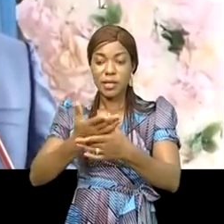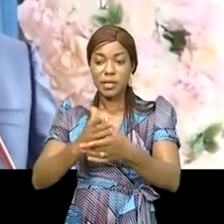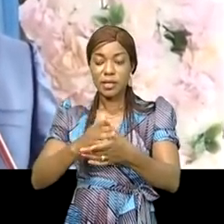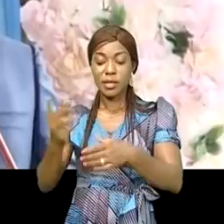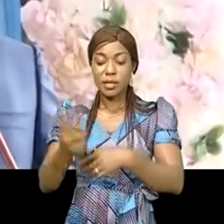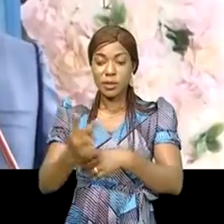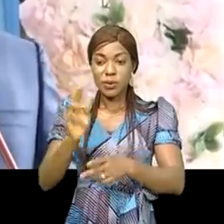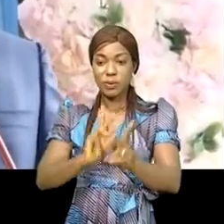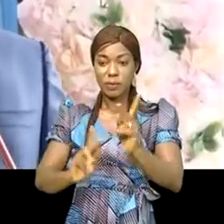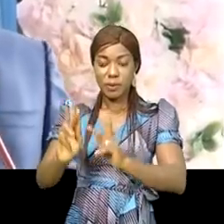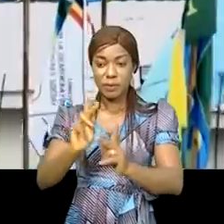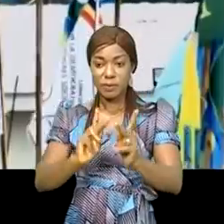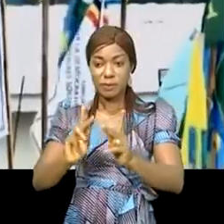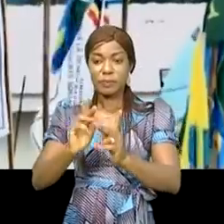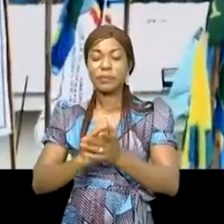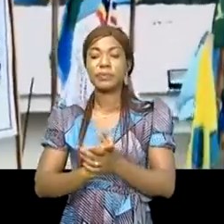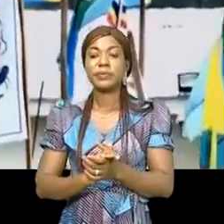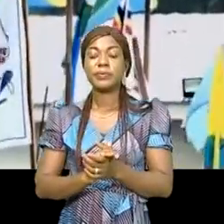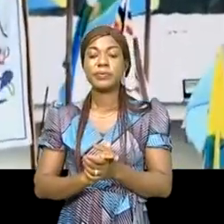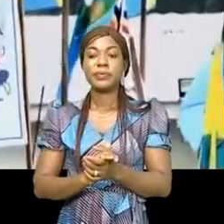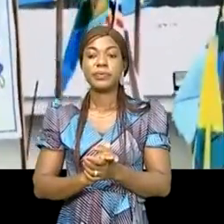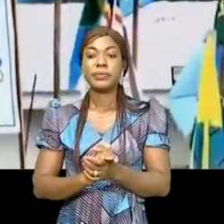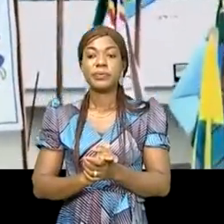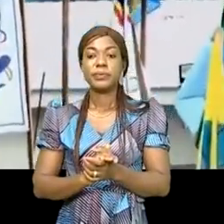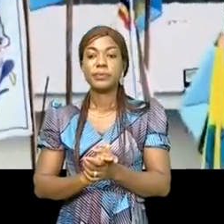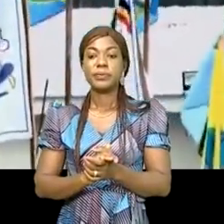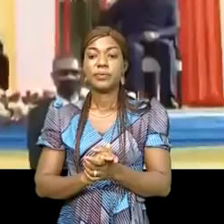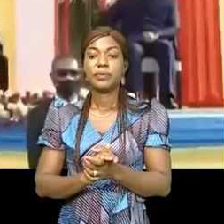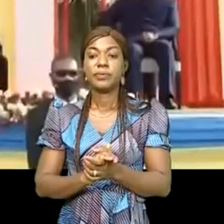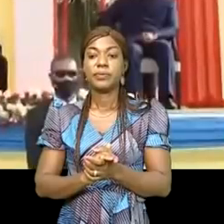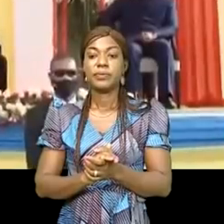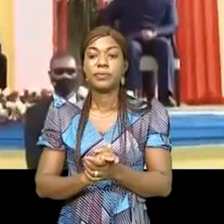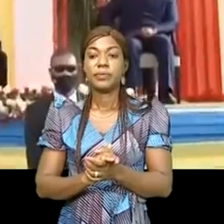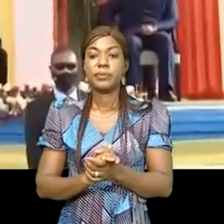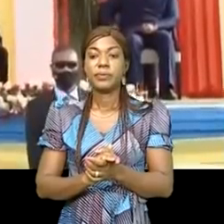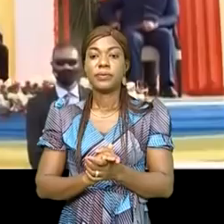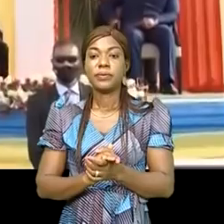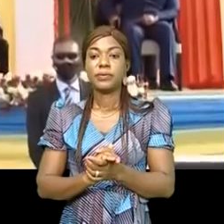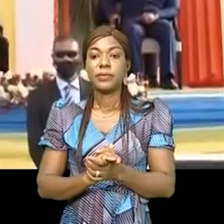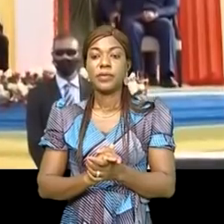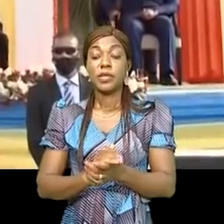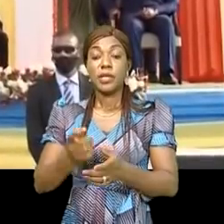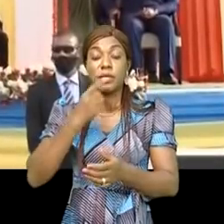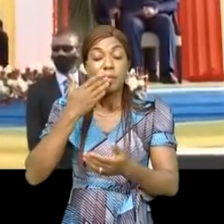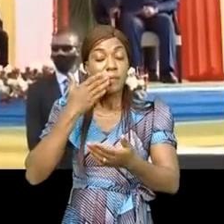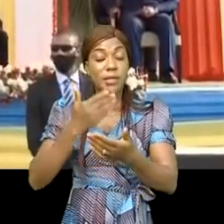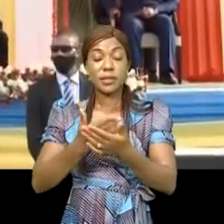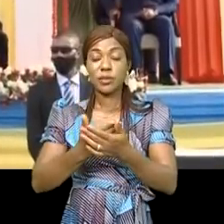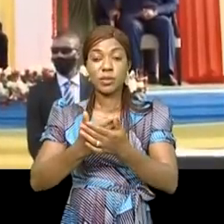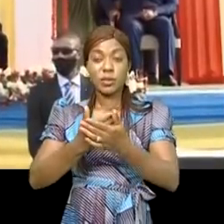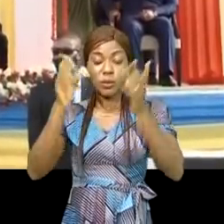nos deux peuples. So, I want to thank His Excellency Tshisekedi. Je voudrais remercier Son Excellence,